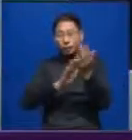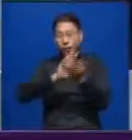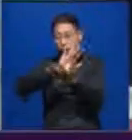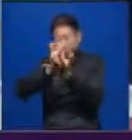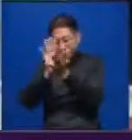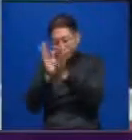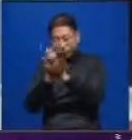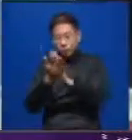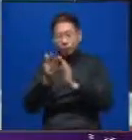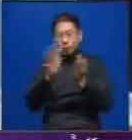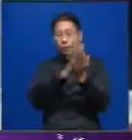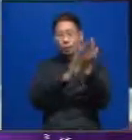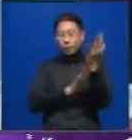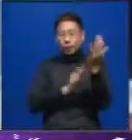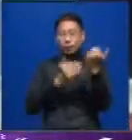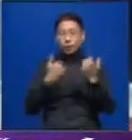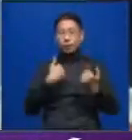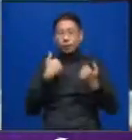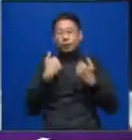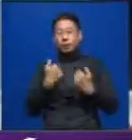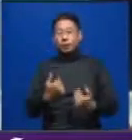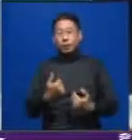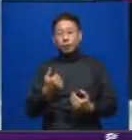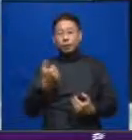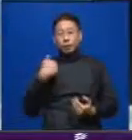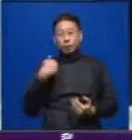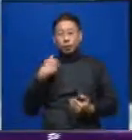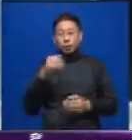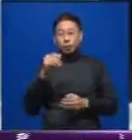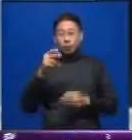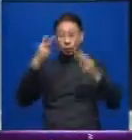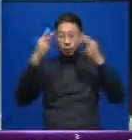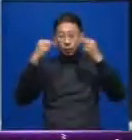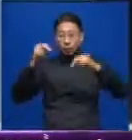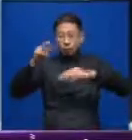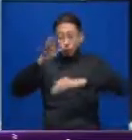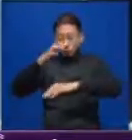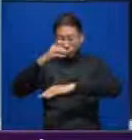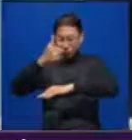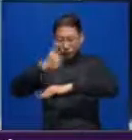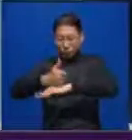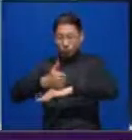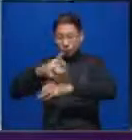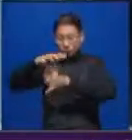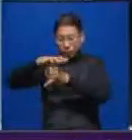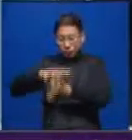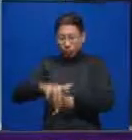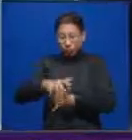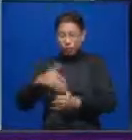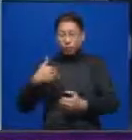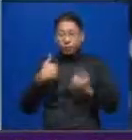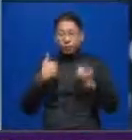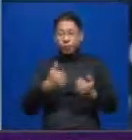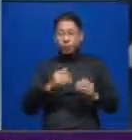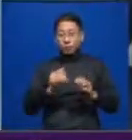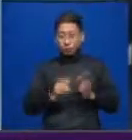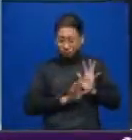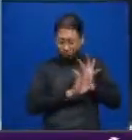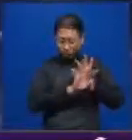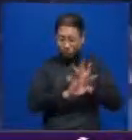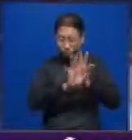สนับสนุนปปชปฏิบัติหน้าที่อย่างเคร่งครัดไม่อยู่ภายใต้นักการเมืองจากนั้นเดินทางต่อไปยังศาลากลางจังหวัดนนทบุรี